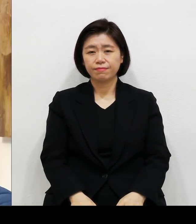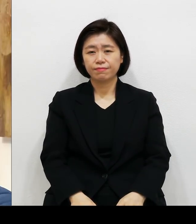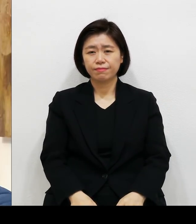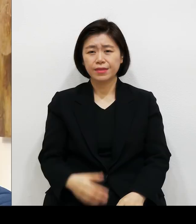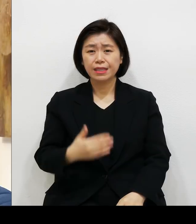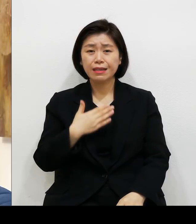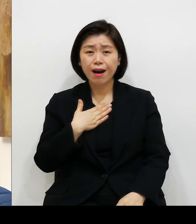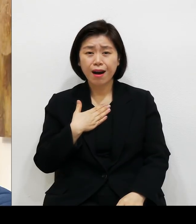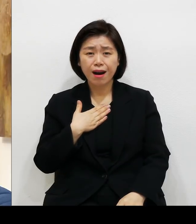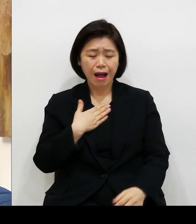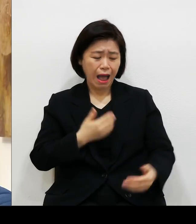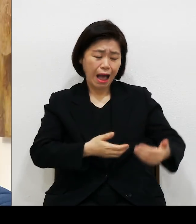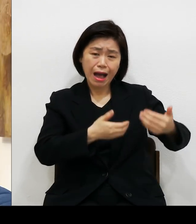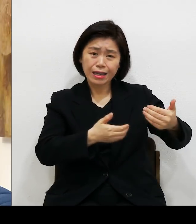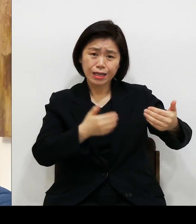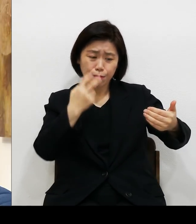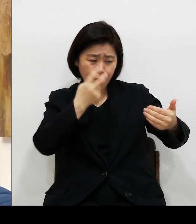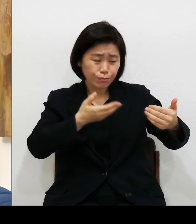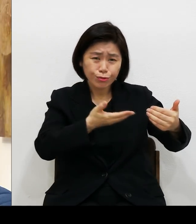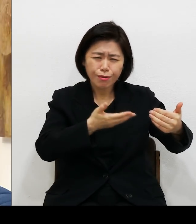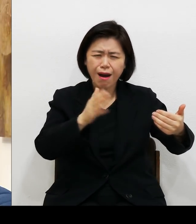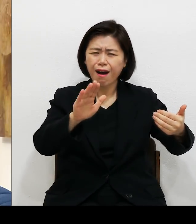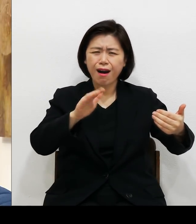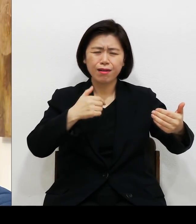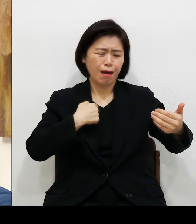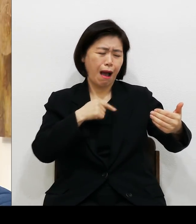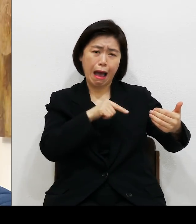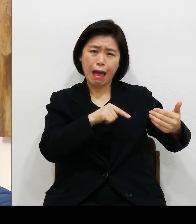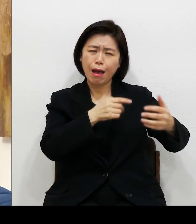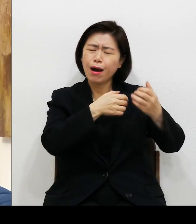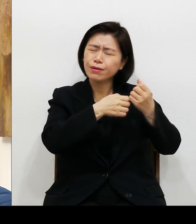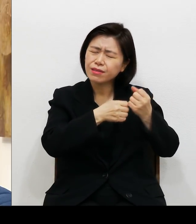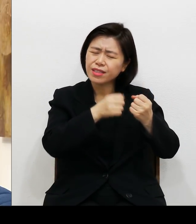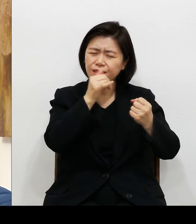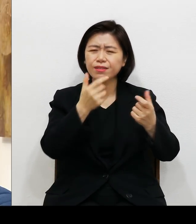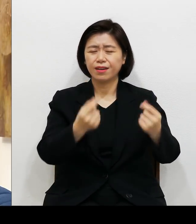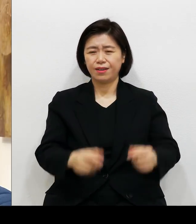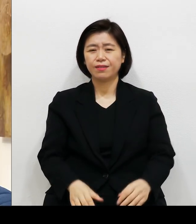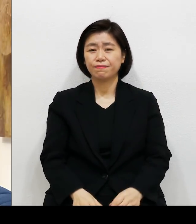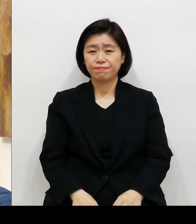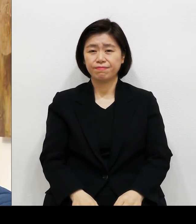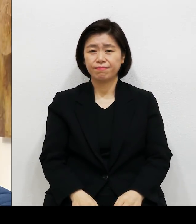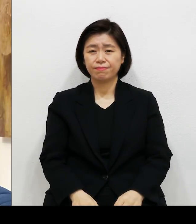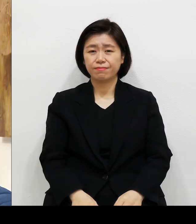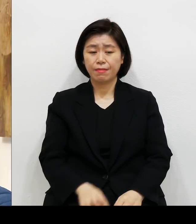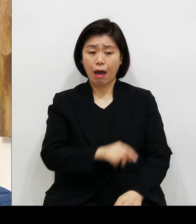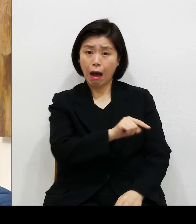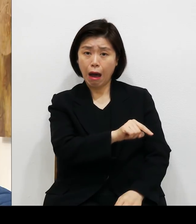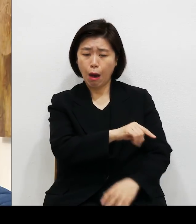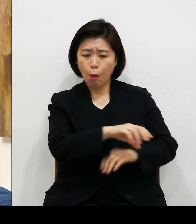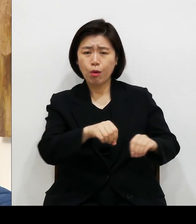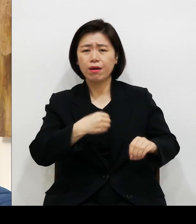어찌 보면 제가 의지했던 것 같아요. 아이한테. 네, 제가 아이를 지킨 게 아니라 얘가 저를 지켜준 거고